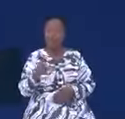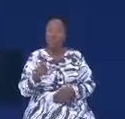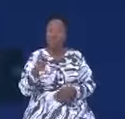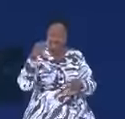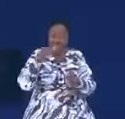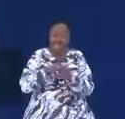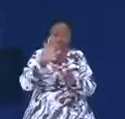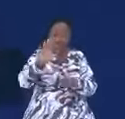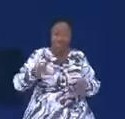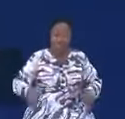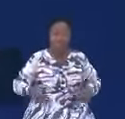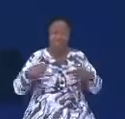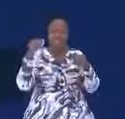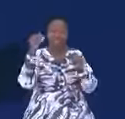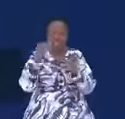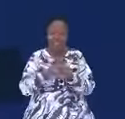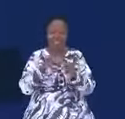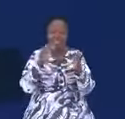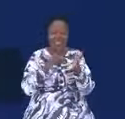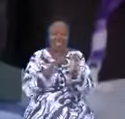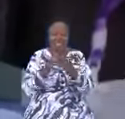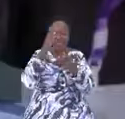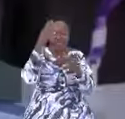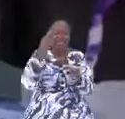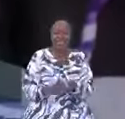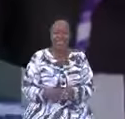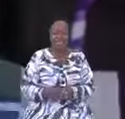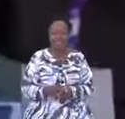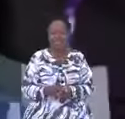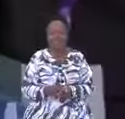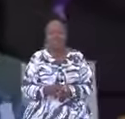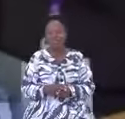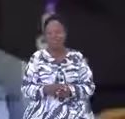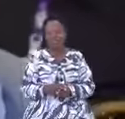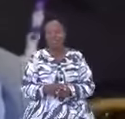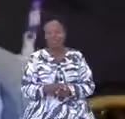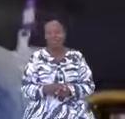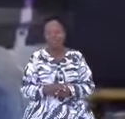de jésus la conversion